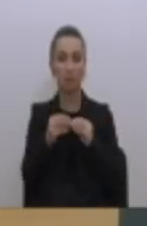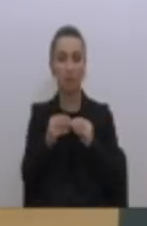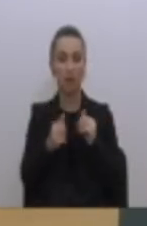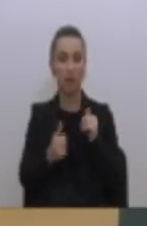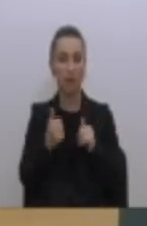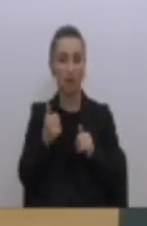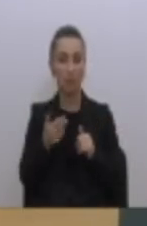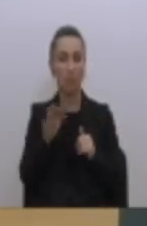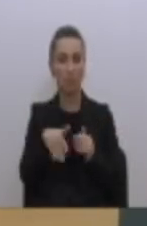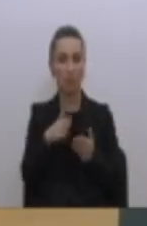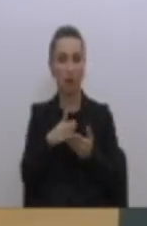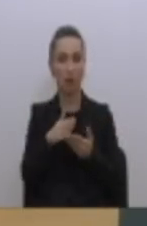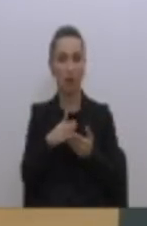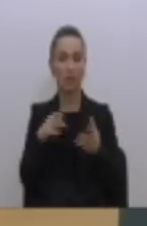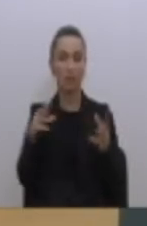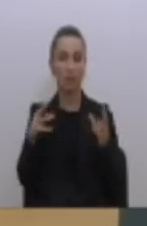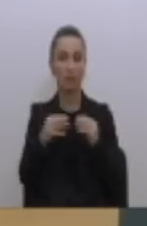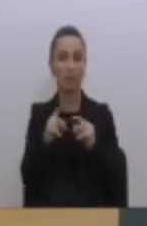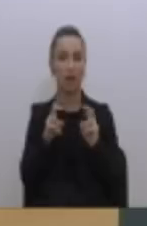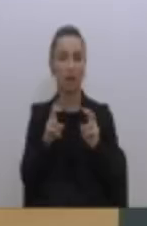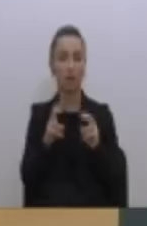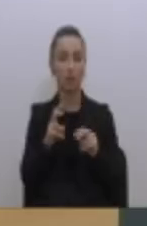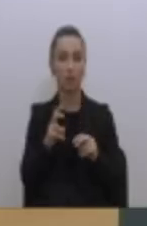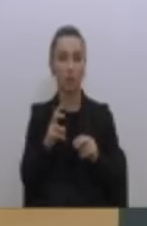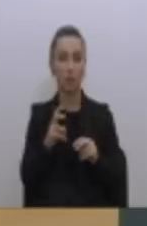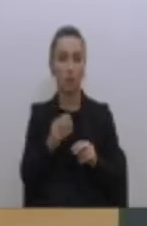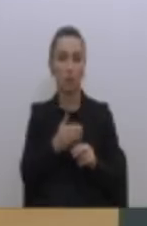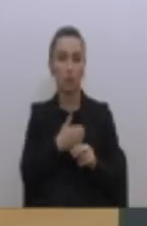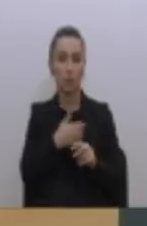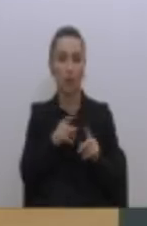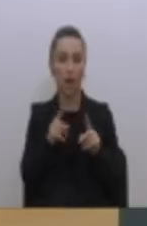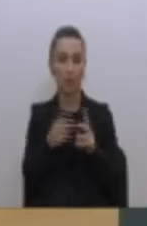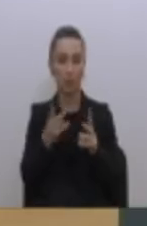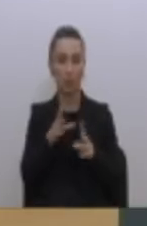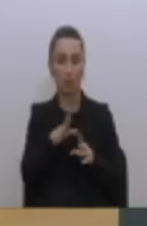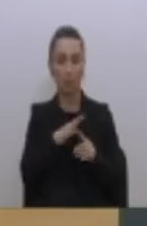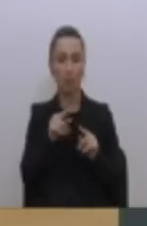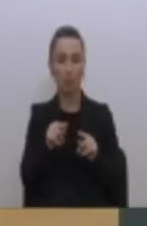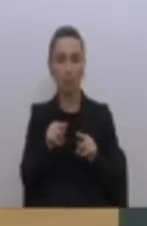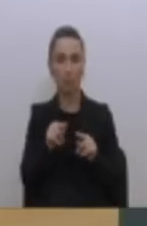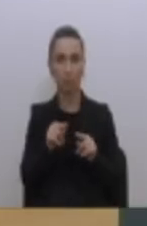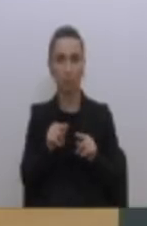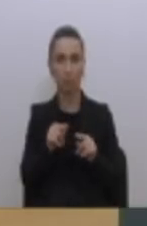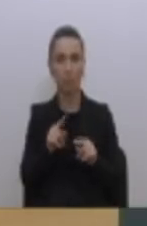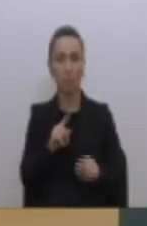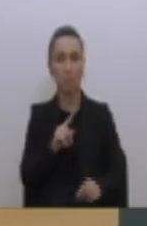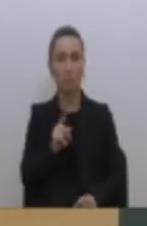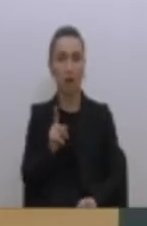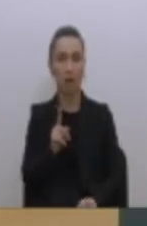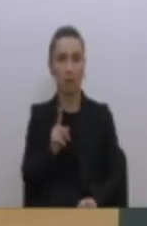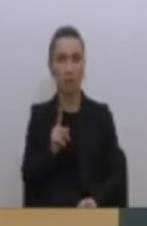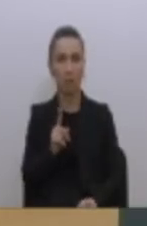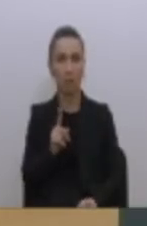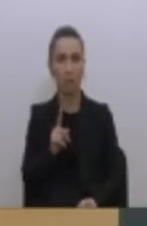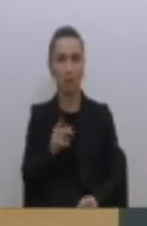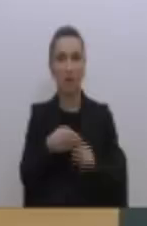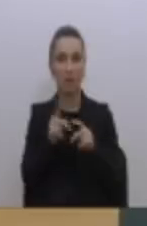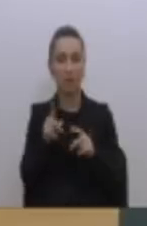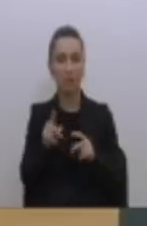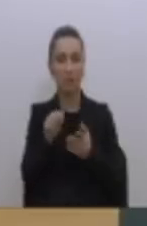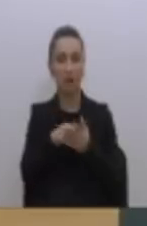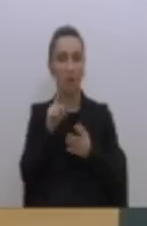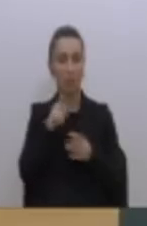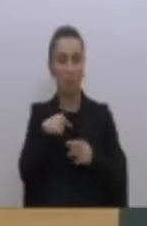ღირებულება ყოფილა და საერთო რაღაცა სურვილია, რომ ეს ასე მოხდეს. მაგრამ იმის გამო, რომ მე